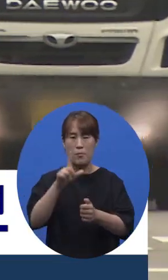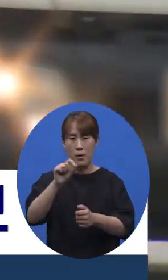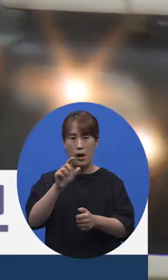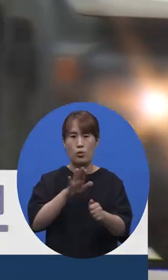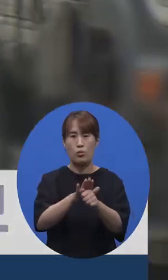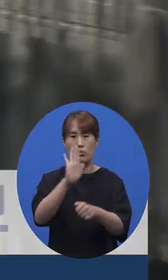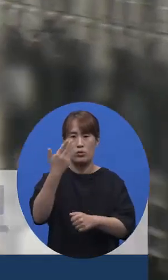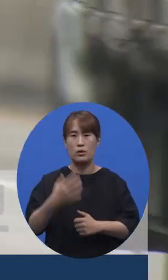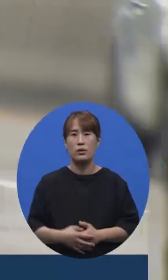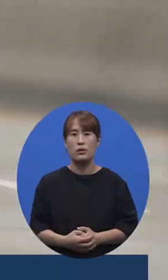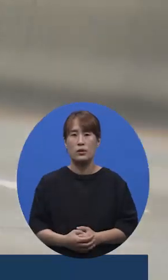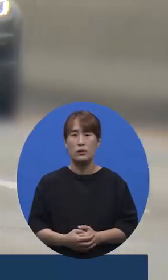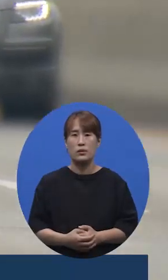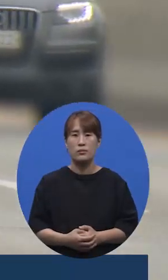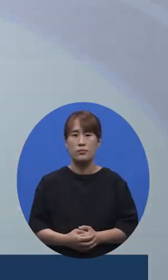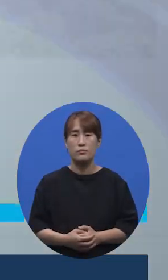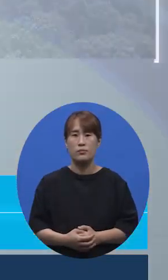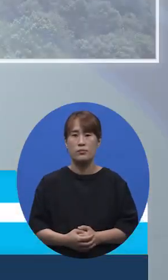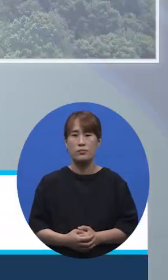등입니다